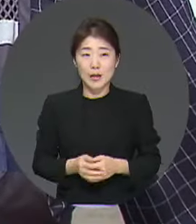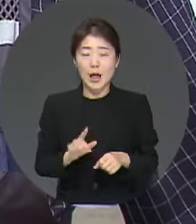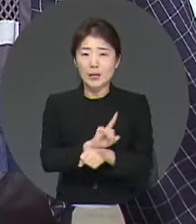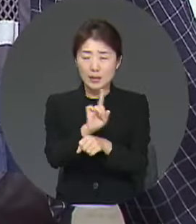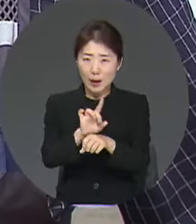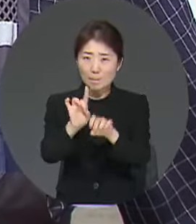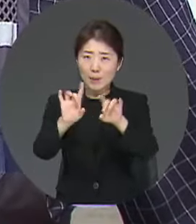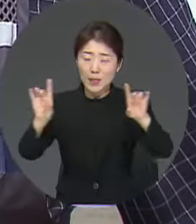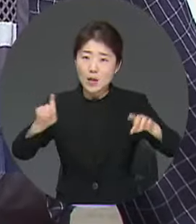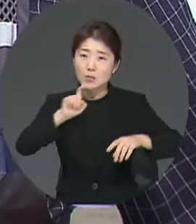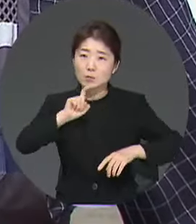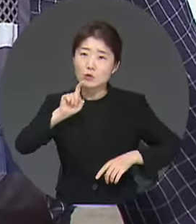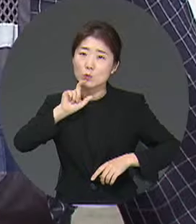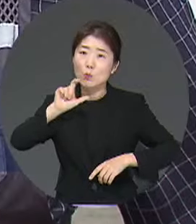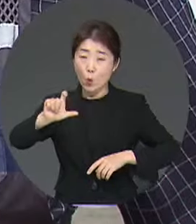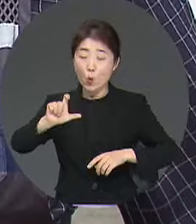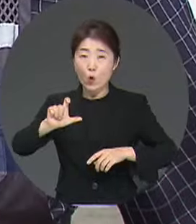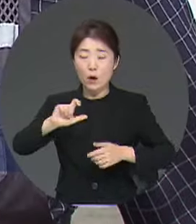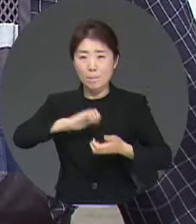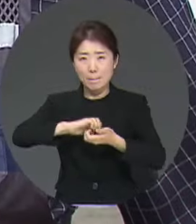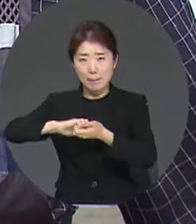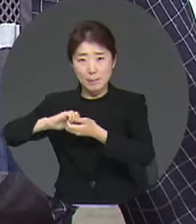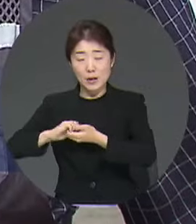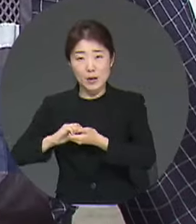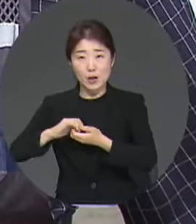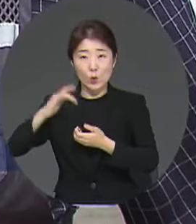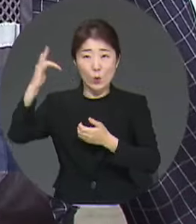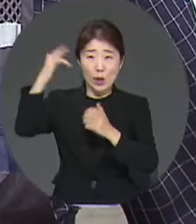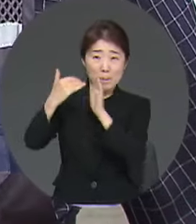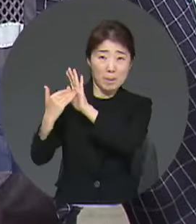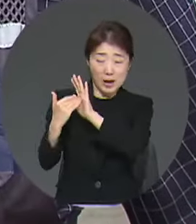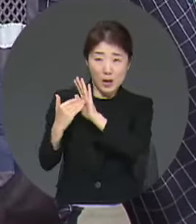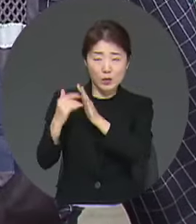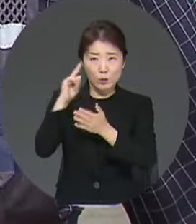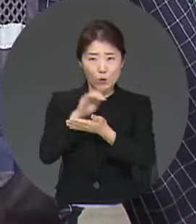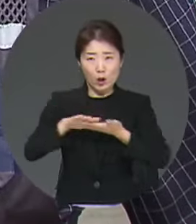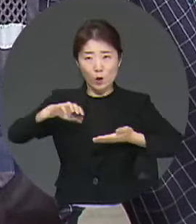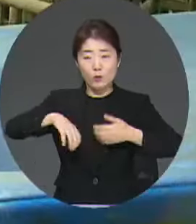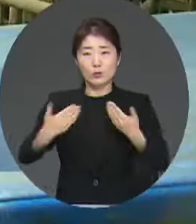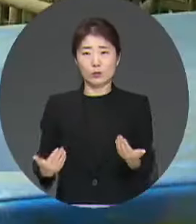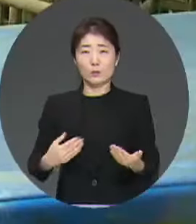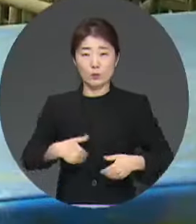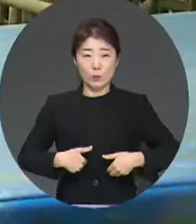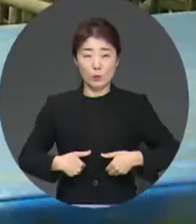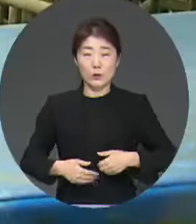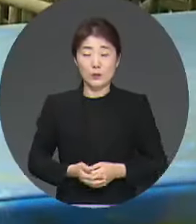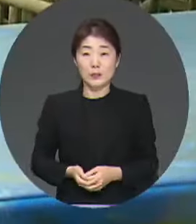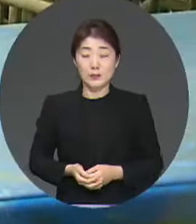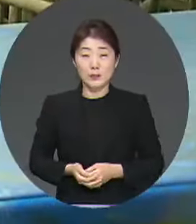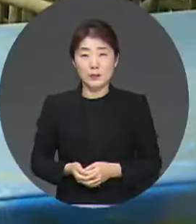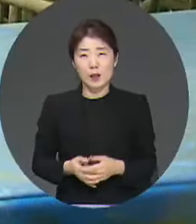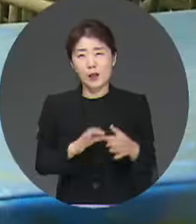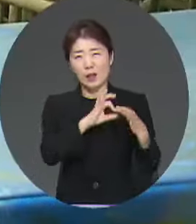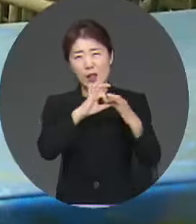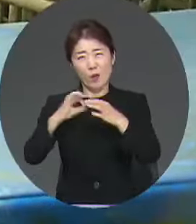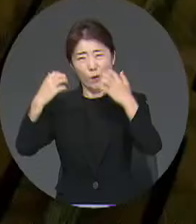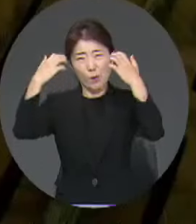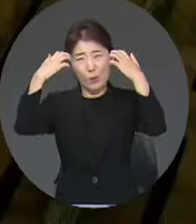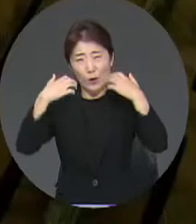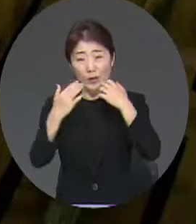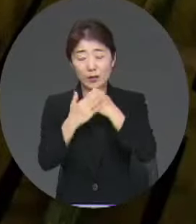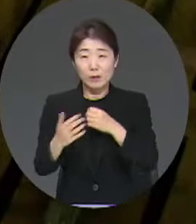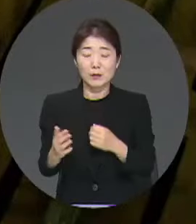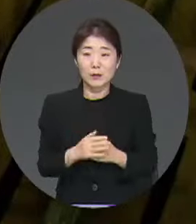주기로 10분에서 15분 이상 규칙적으로 그늘 지고 시원한 장소에서 휴식을 취하셔야 합니다. 연일 이어지는 폭염에